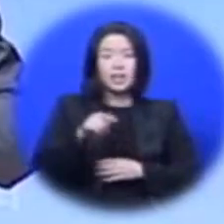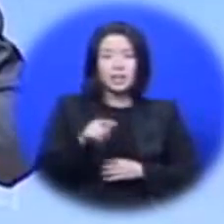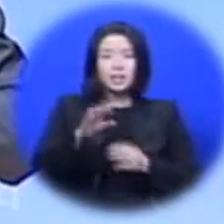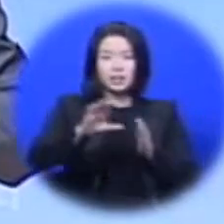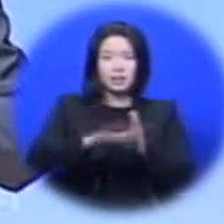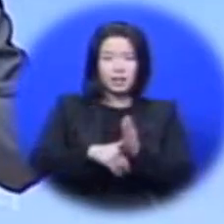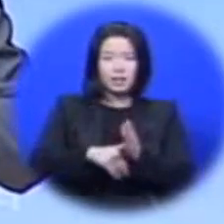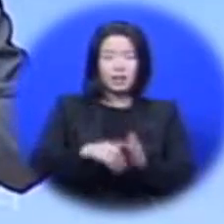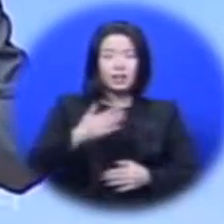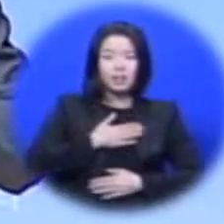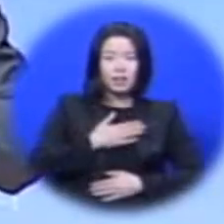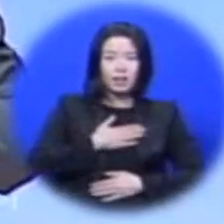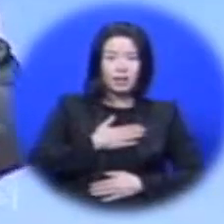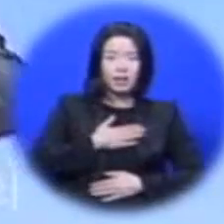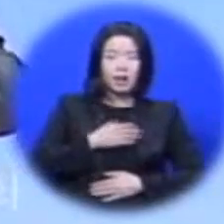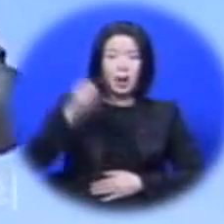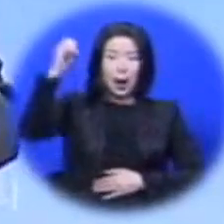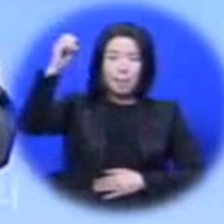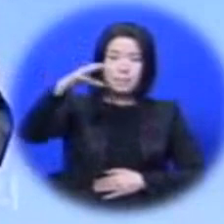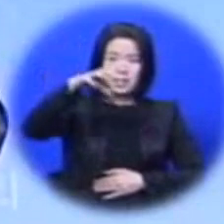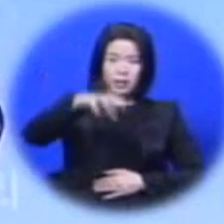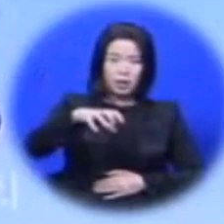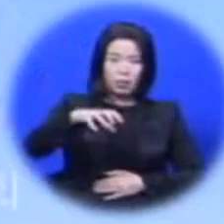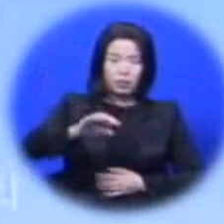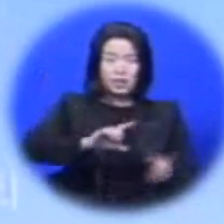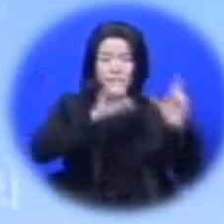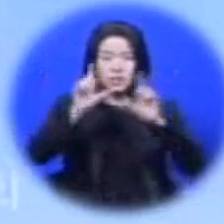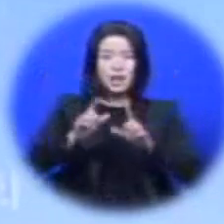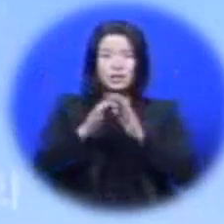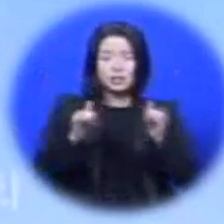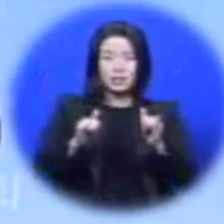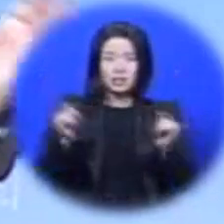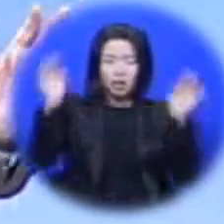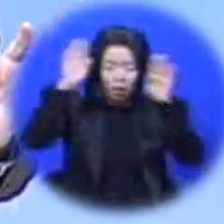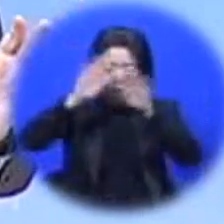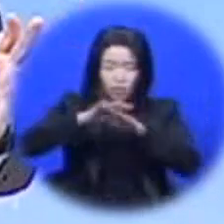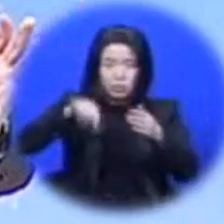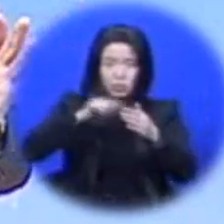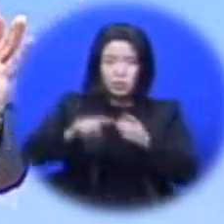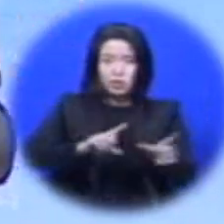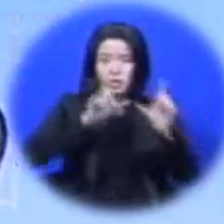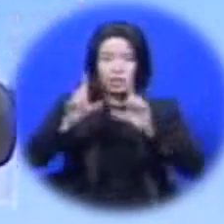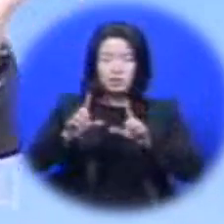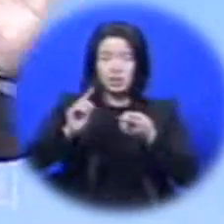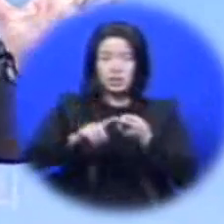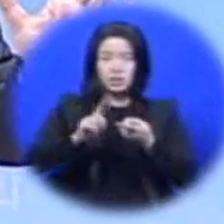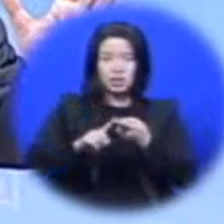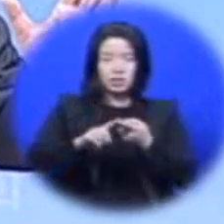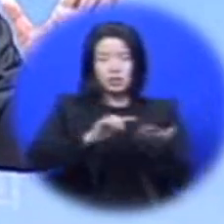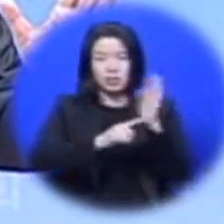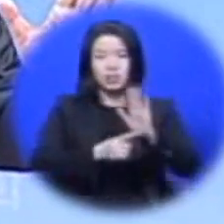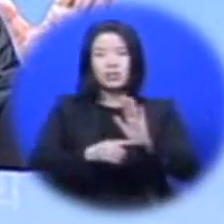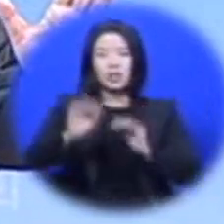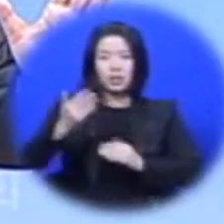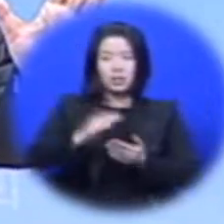이때 내가 빛 가운데 사는 잔지, 어둠 속에 사는 잔지가 드러납니다. 그렇습니다,